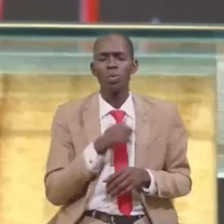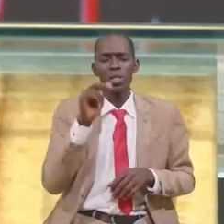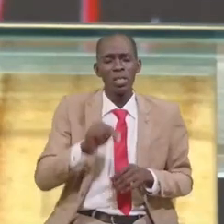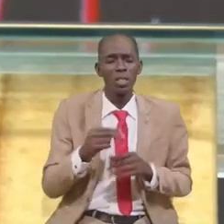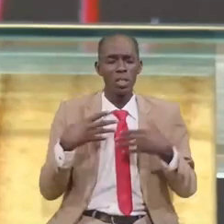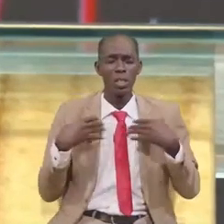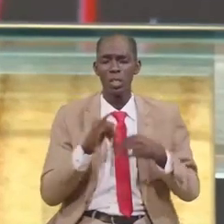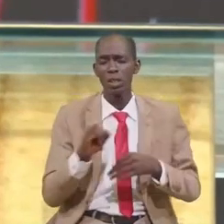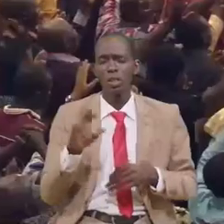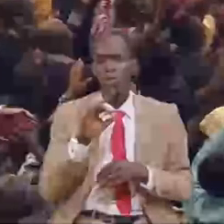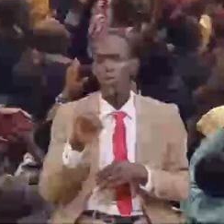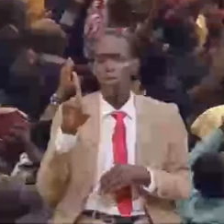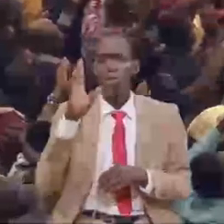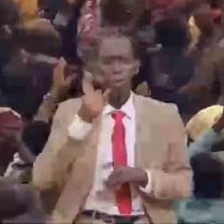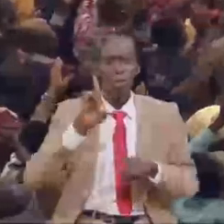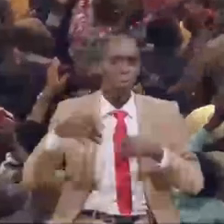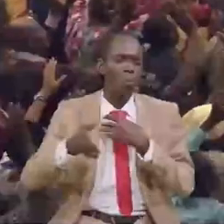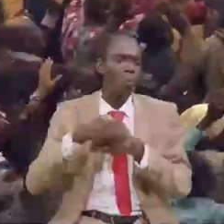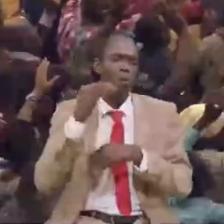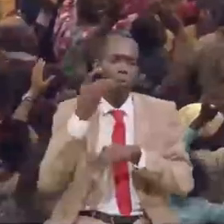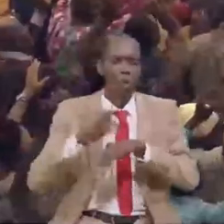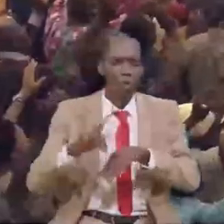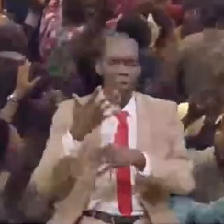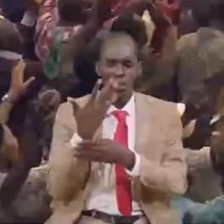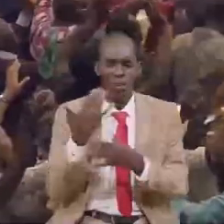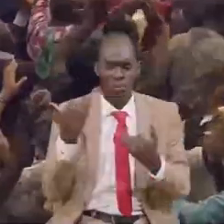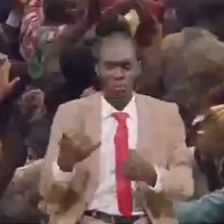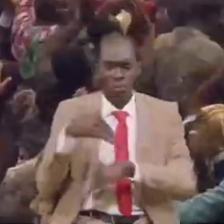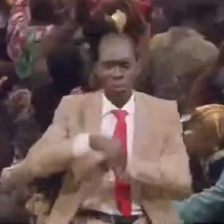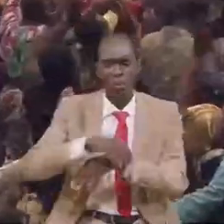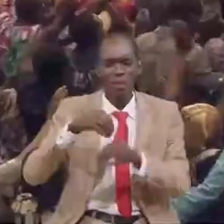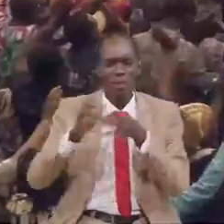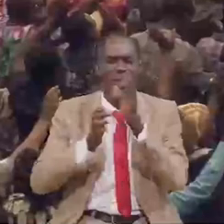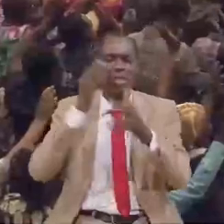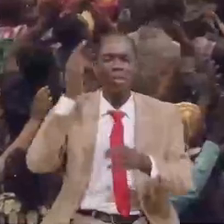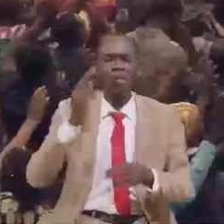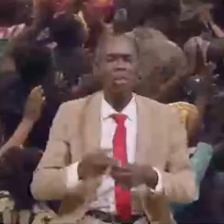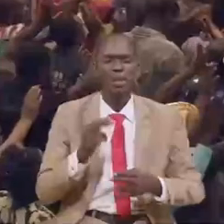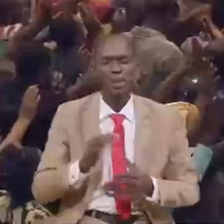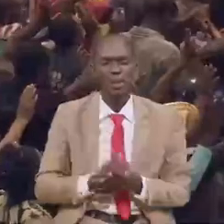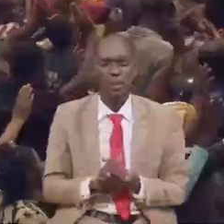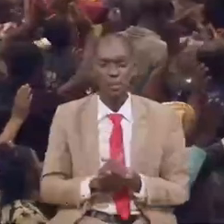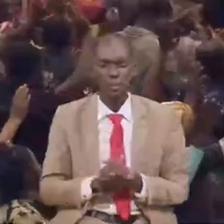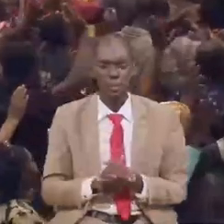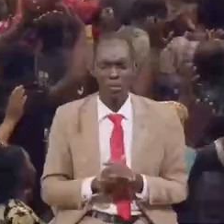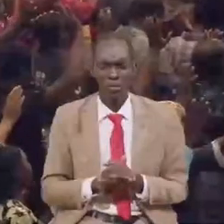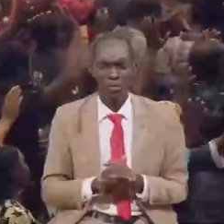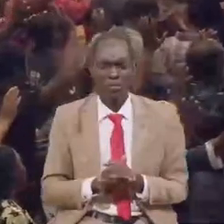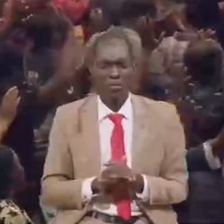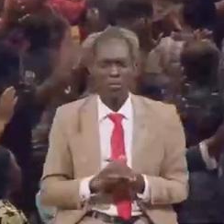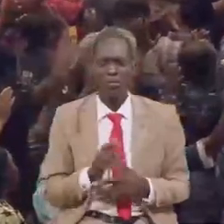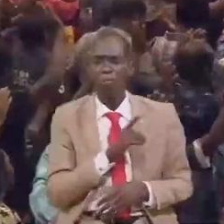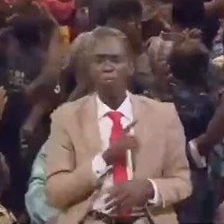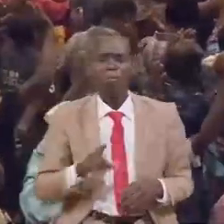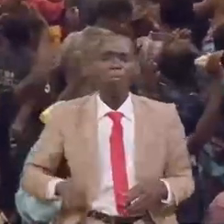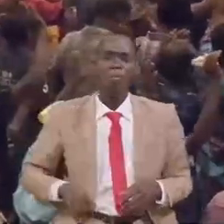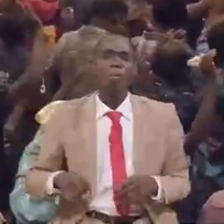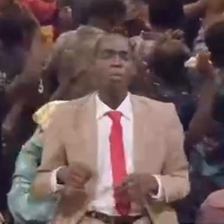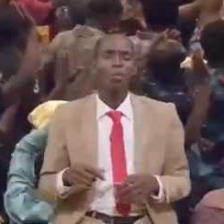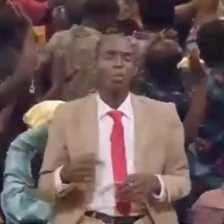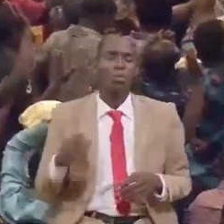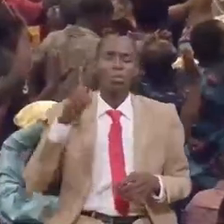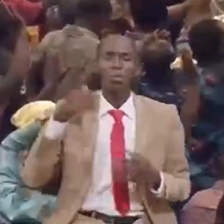partout où on a besoin de la guérison, que personne ne rende la main vide. Guéris ton peuple au nom de Jésus-Christ. Seigneur, tu nous